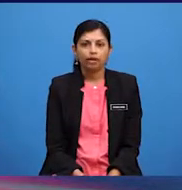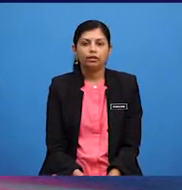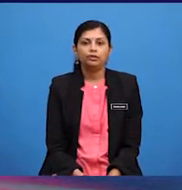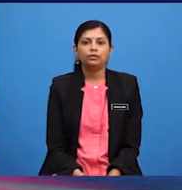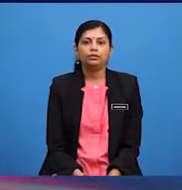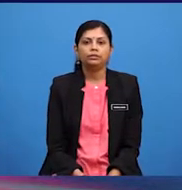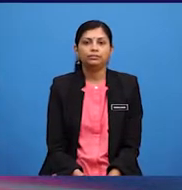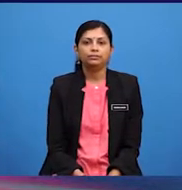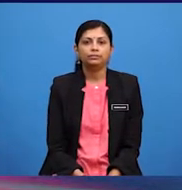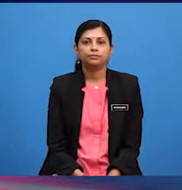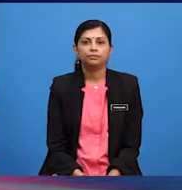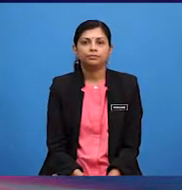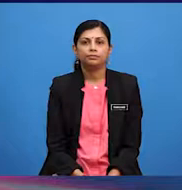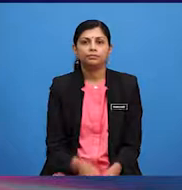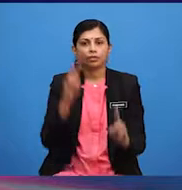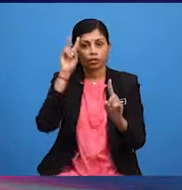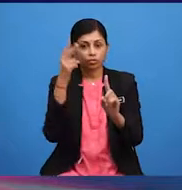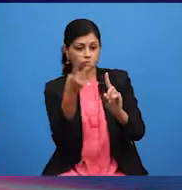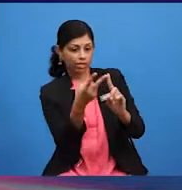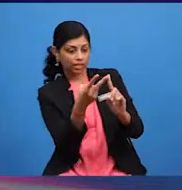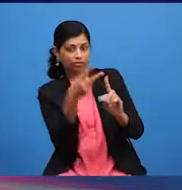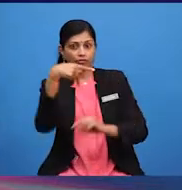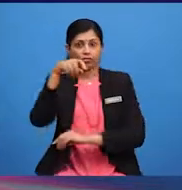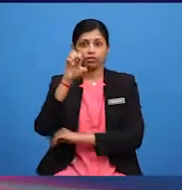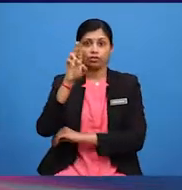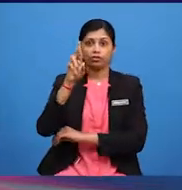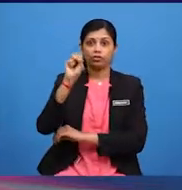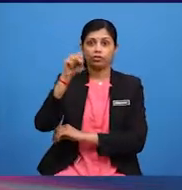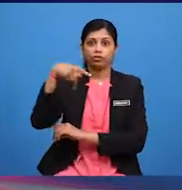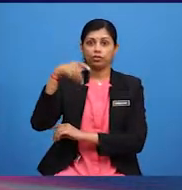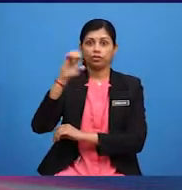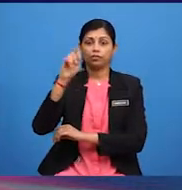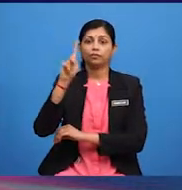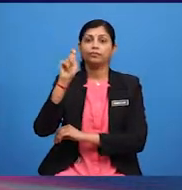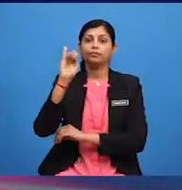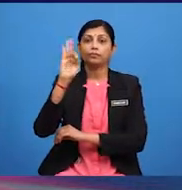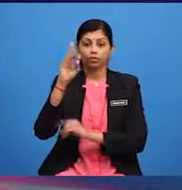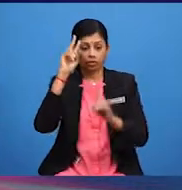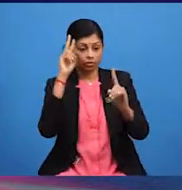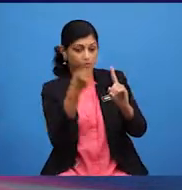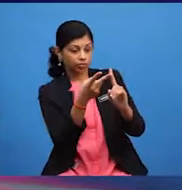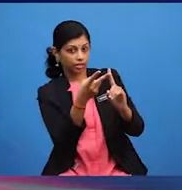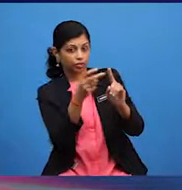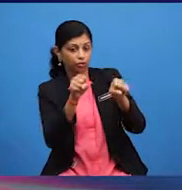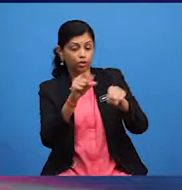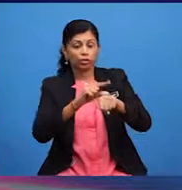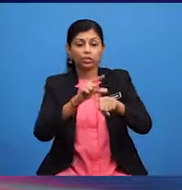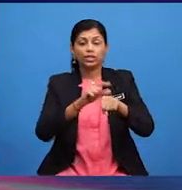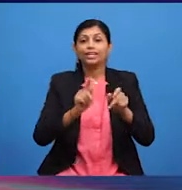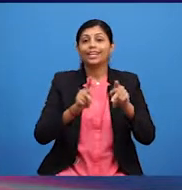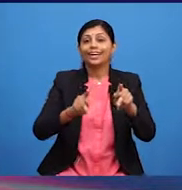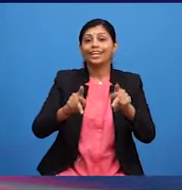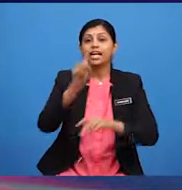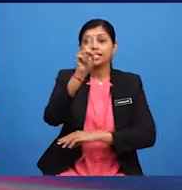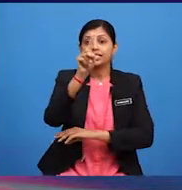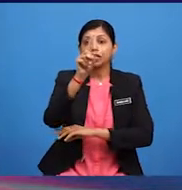boleh dihasilkan melalui kaedah satu titik lenyap, dua titik lenyap dan